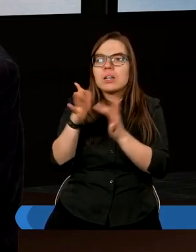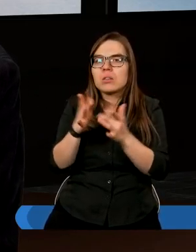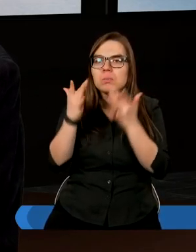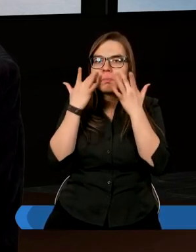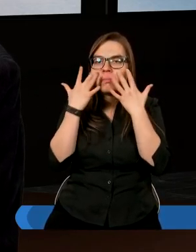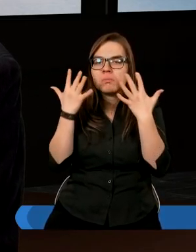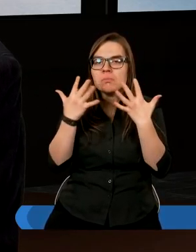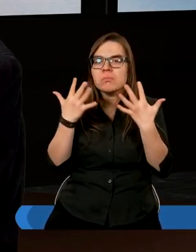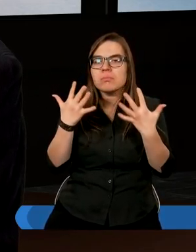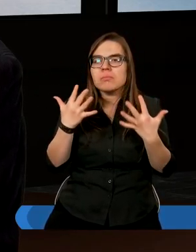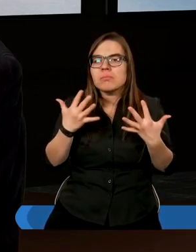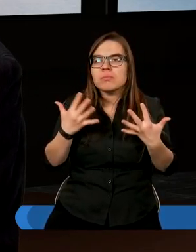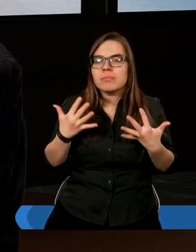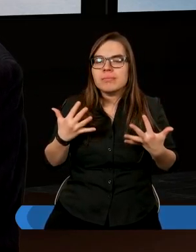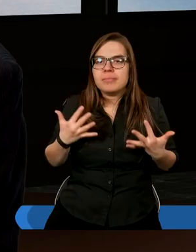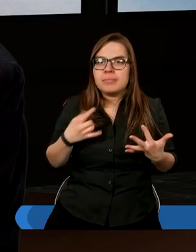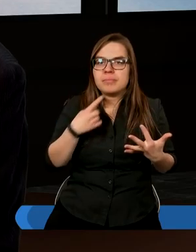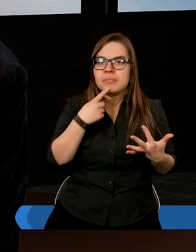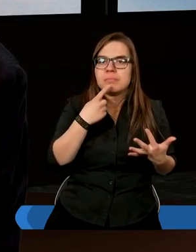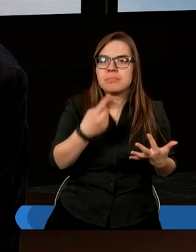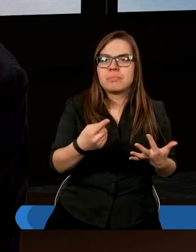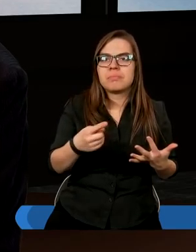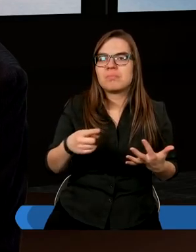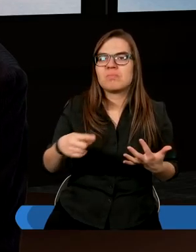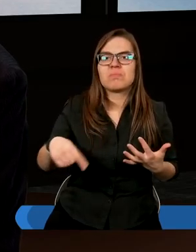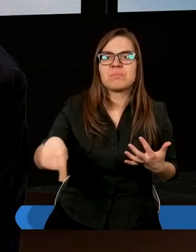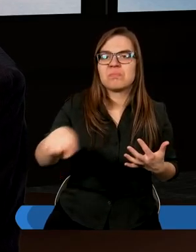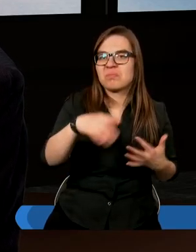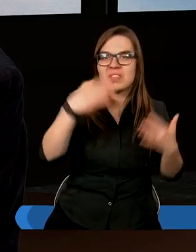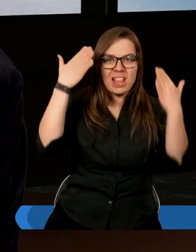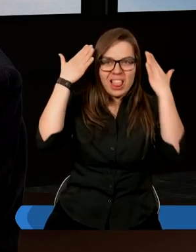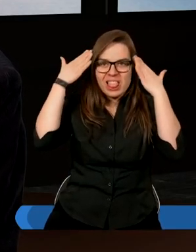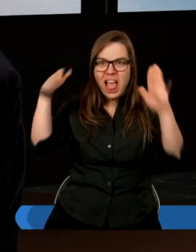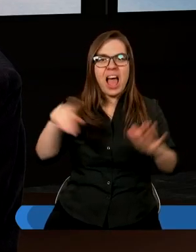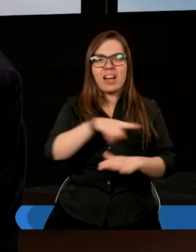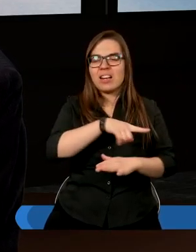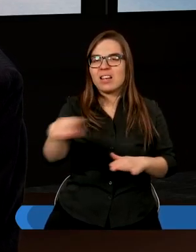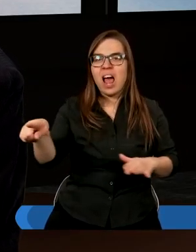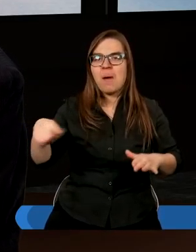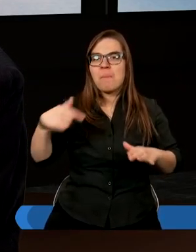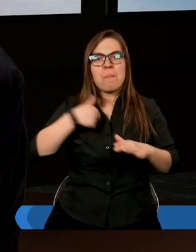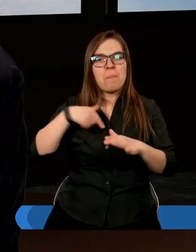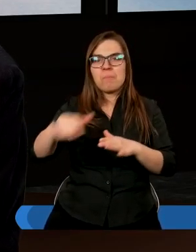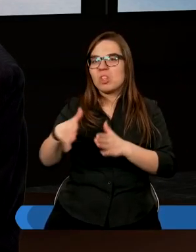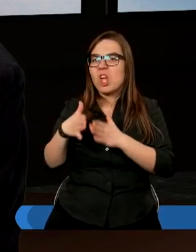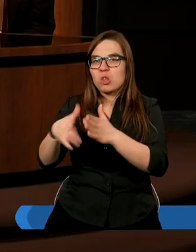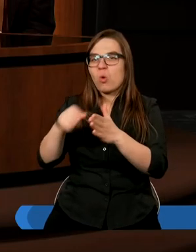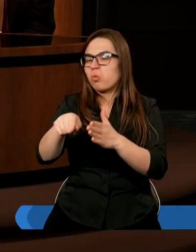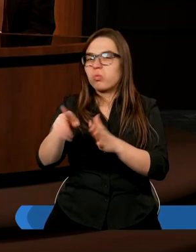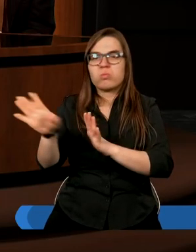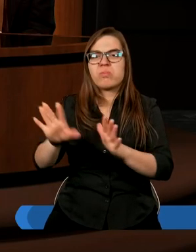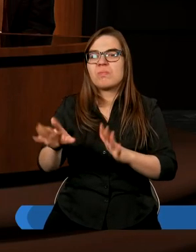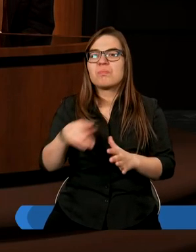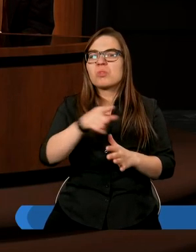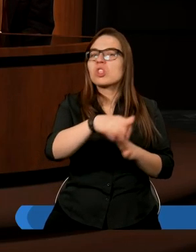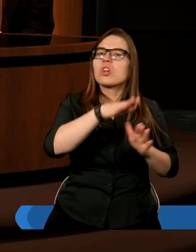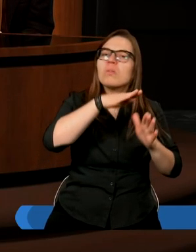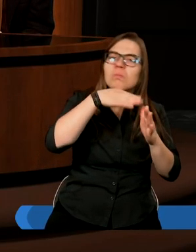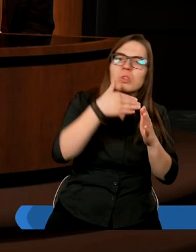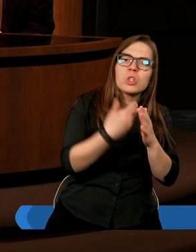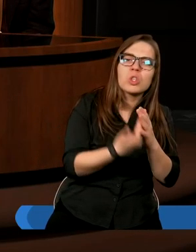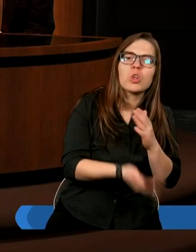powie a ja was nie znam nic mnie na tych drogach nie było szkoda żebyście